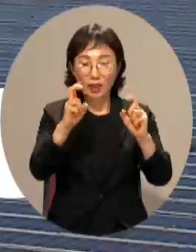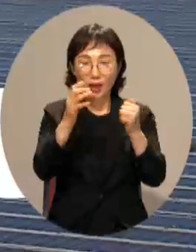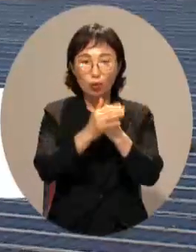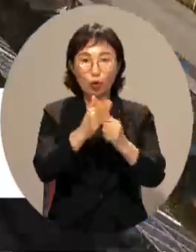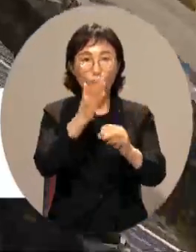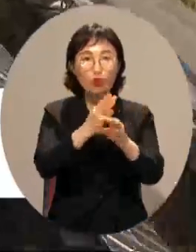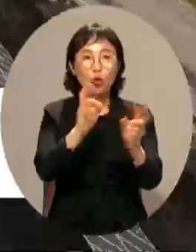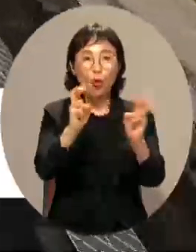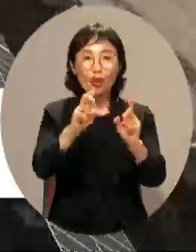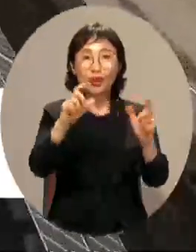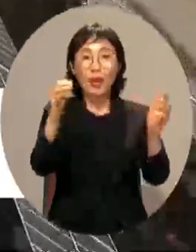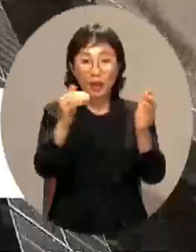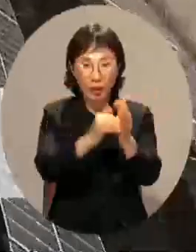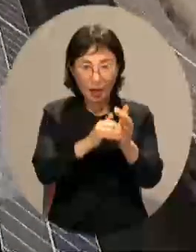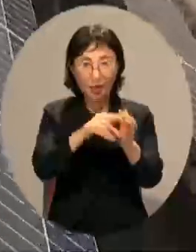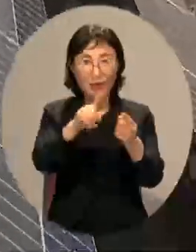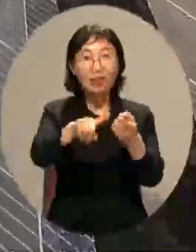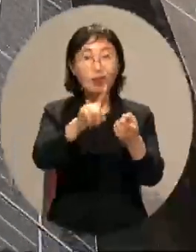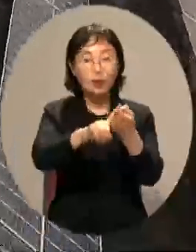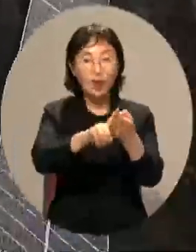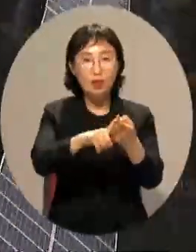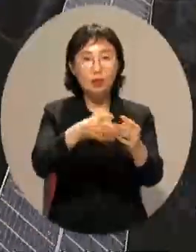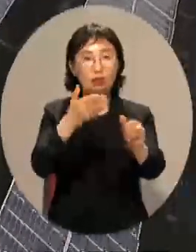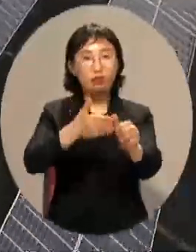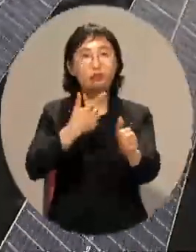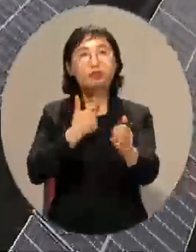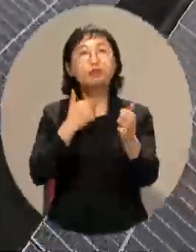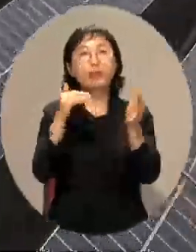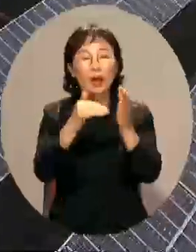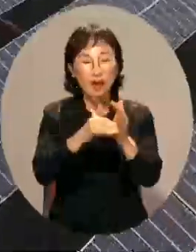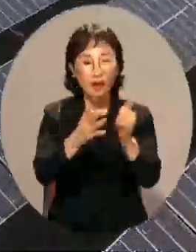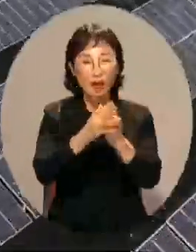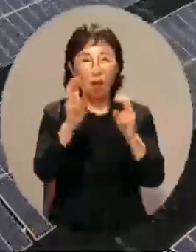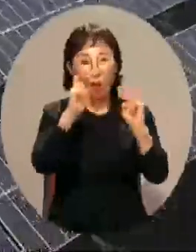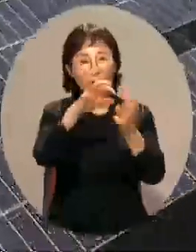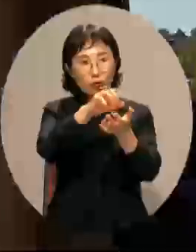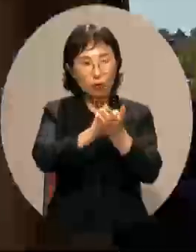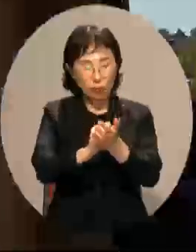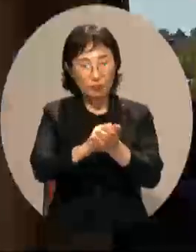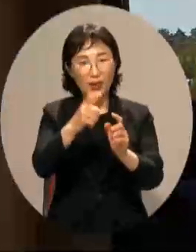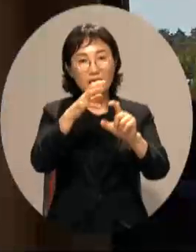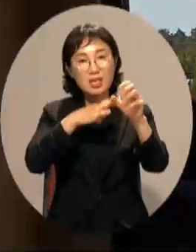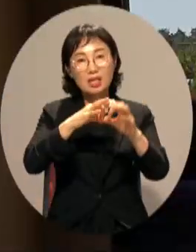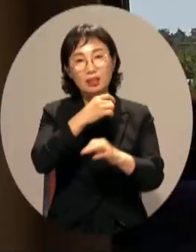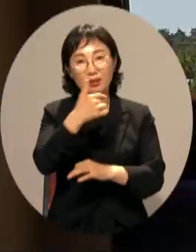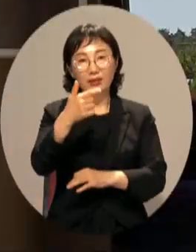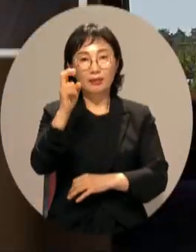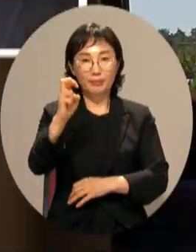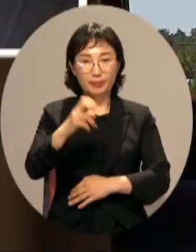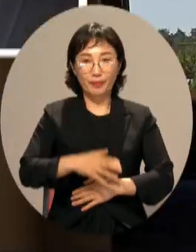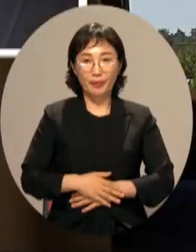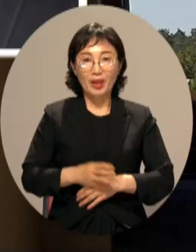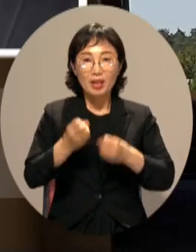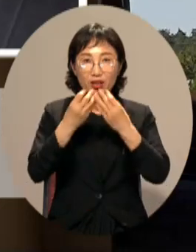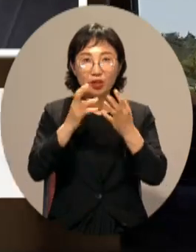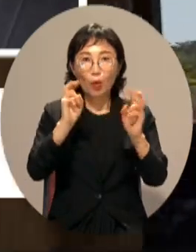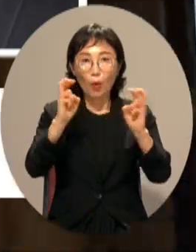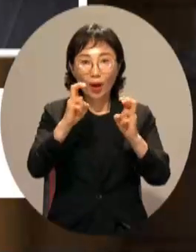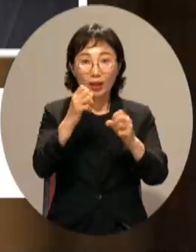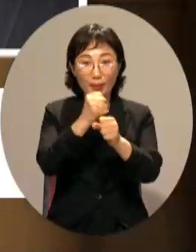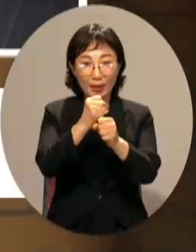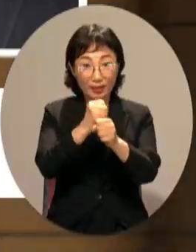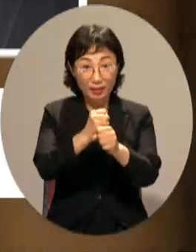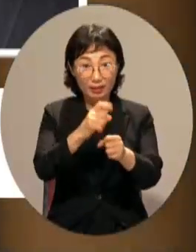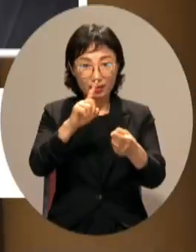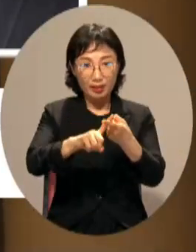중소기업까지 아리백 요구가 거센 만큼 기업 유치에도 도움이 될 전망입니다. 그 신규 공장 설립이 필요한 첨단